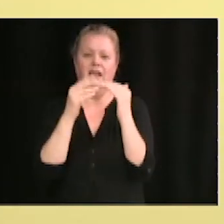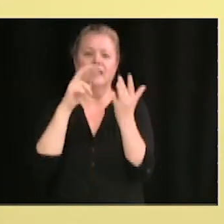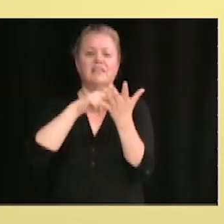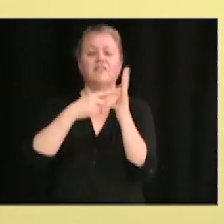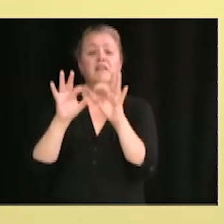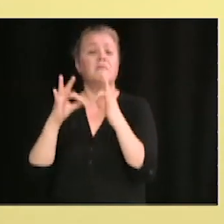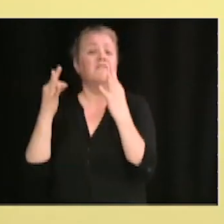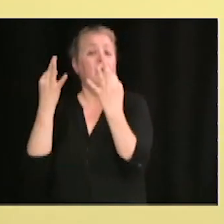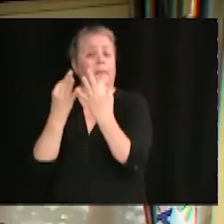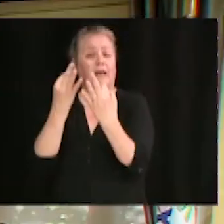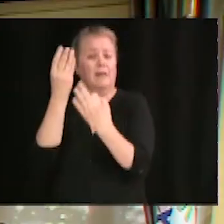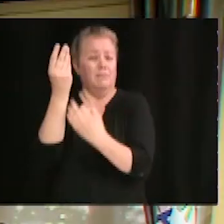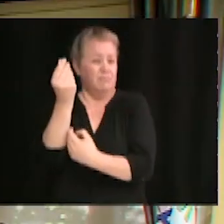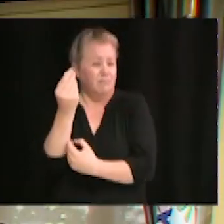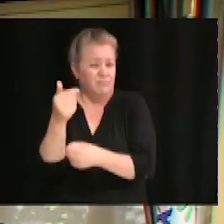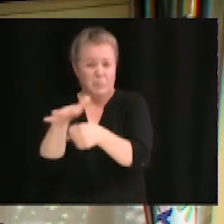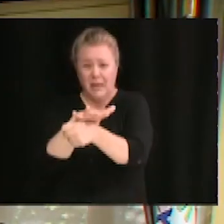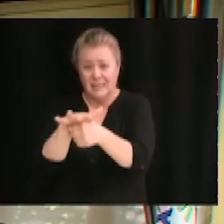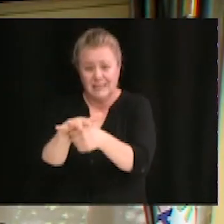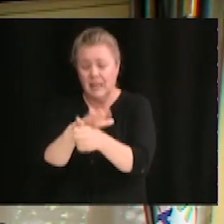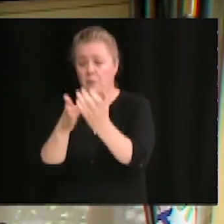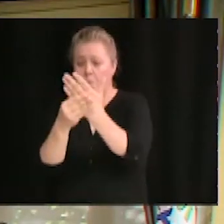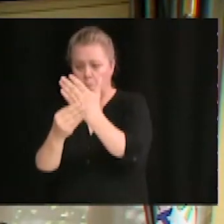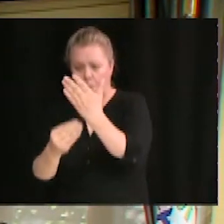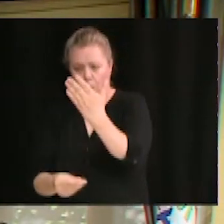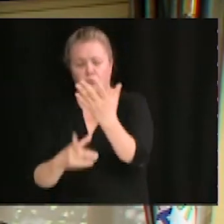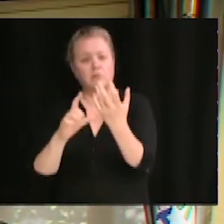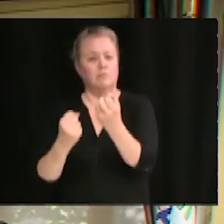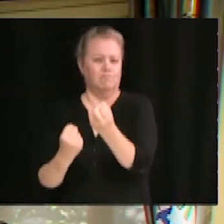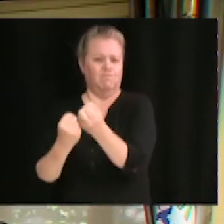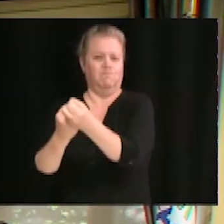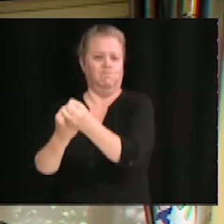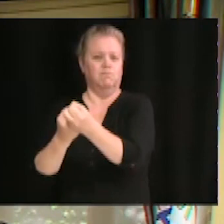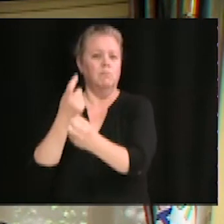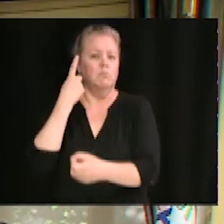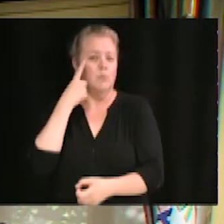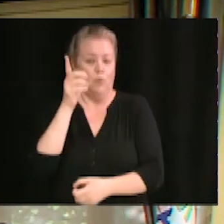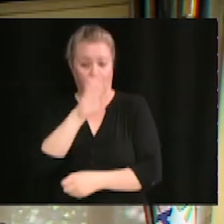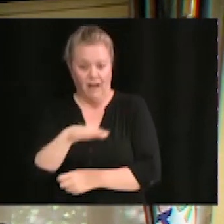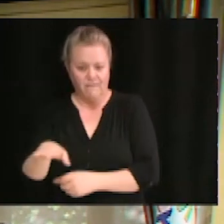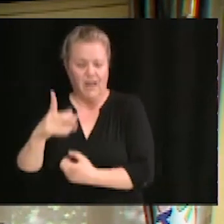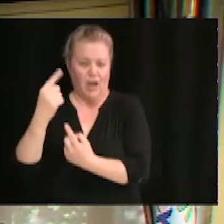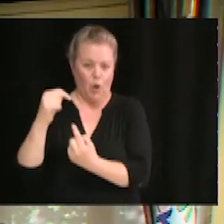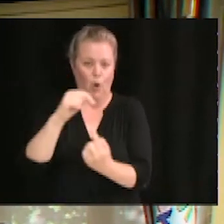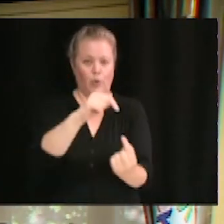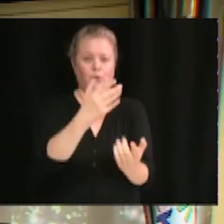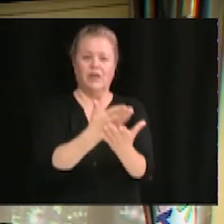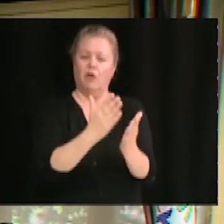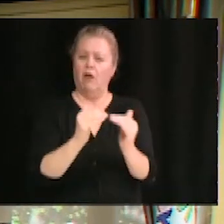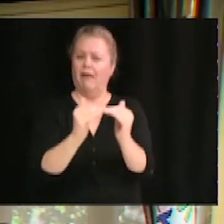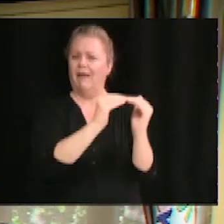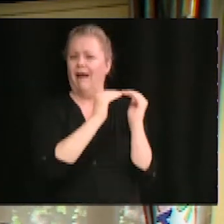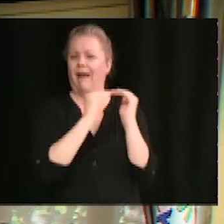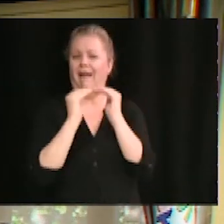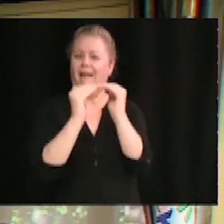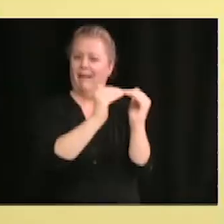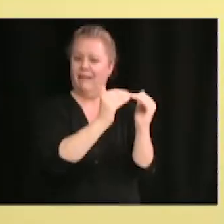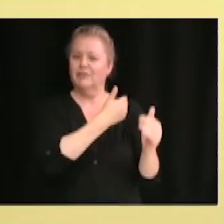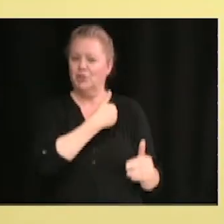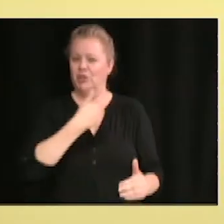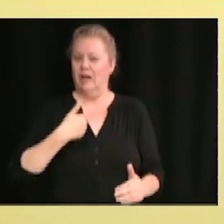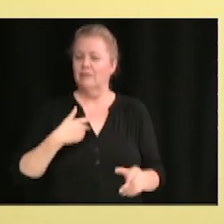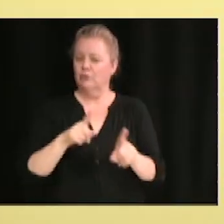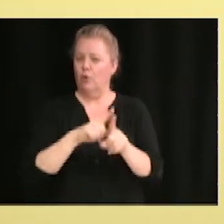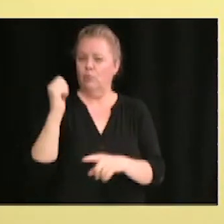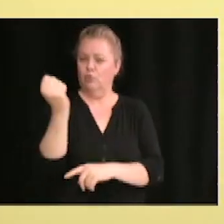défavorisées pour pouvoir assurer à leurs enfants une entrée réussie, donc une égalité des chances. Dès l'automne 2001, le